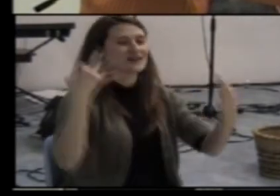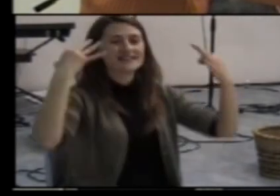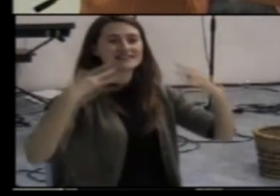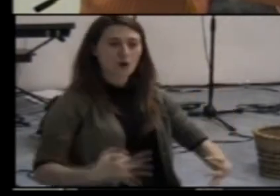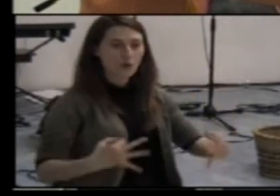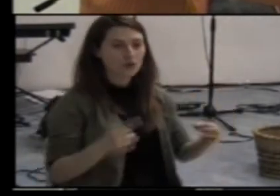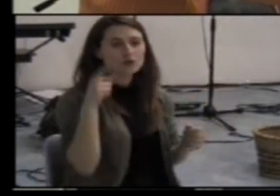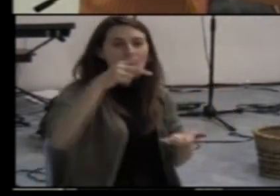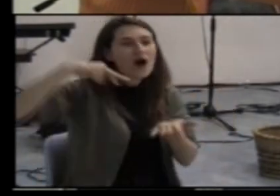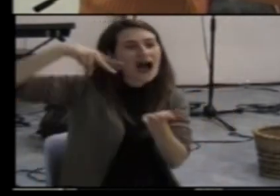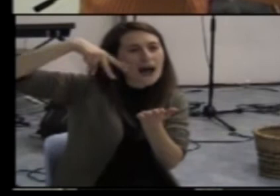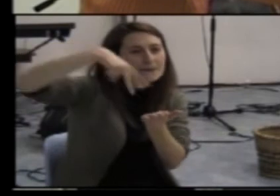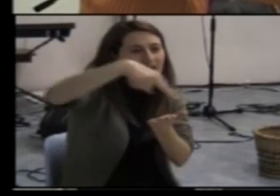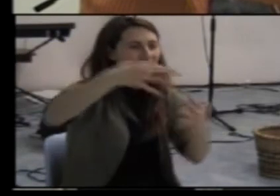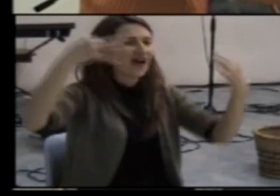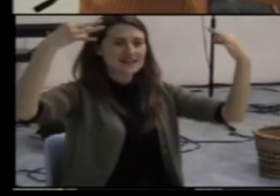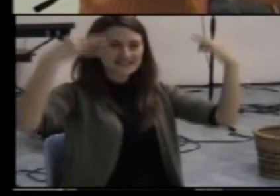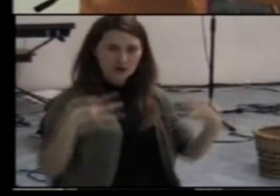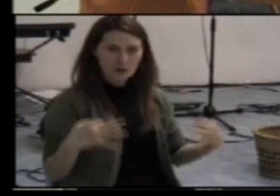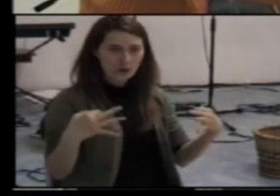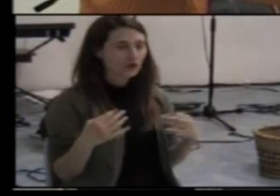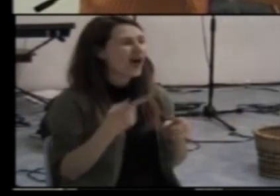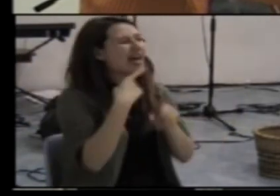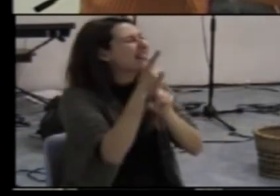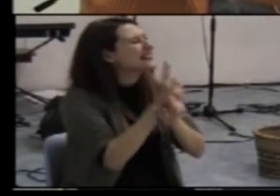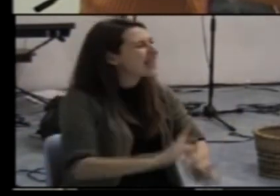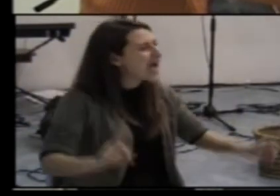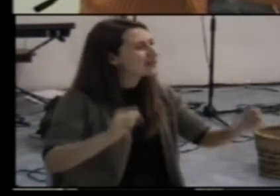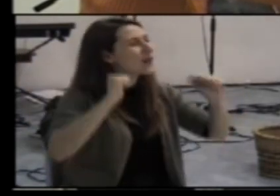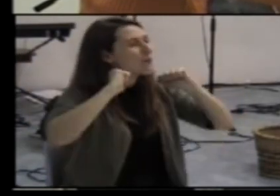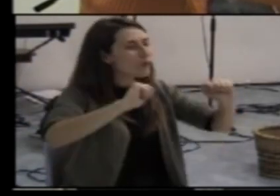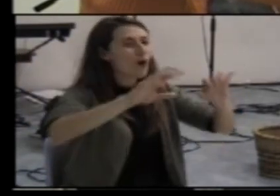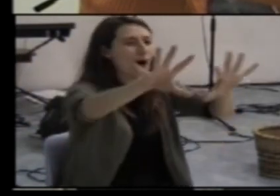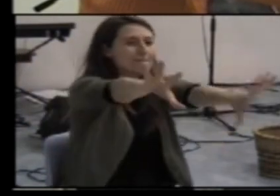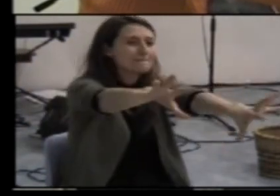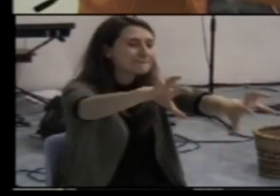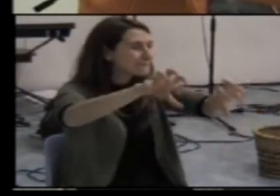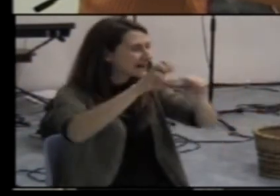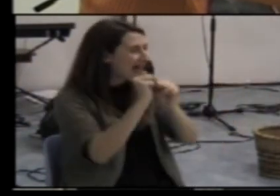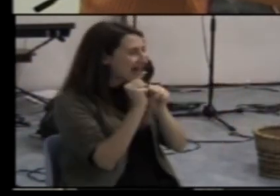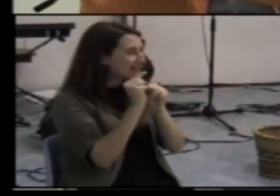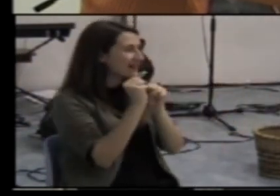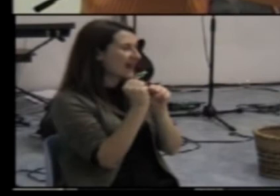Tu camminerai al sicuro e niente ti potrà strappare dalla mia mano.